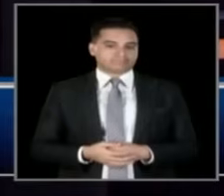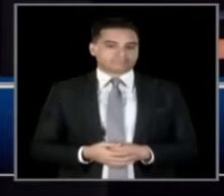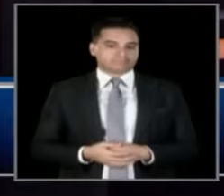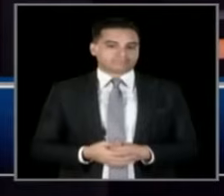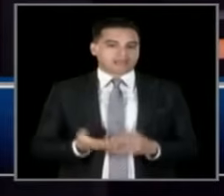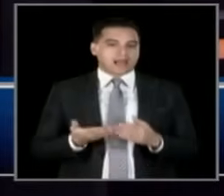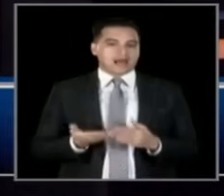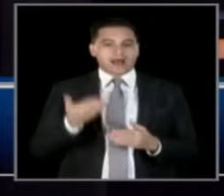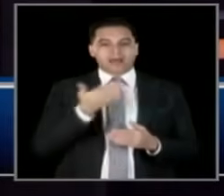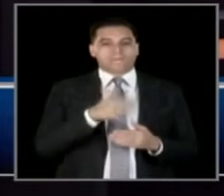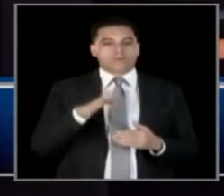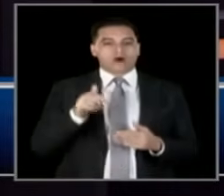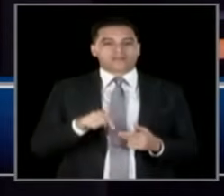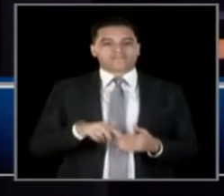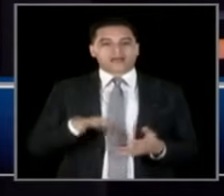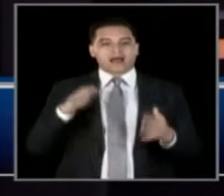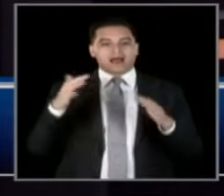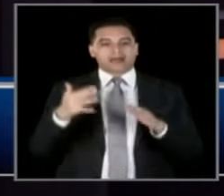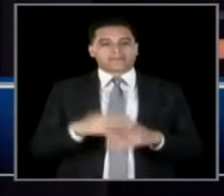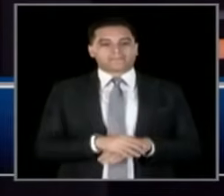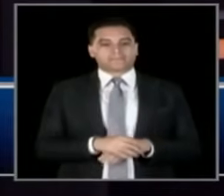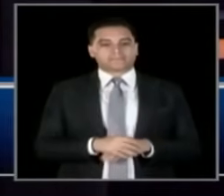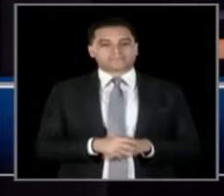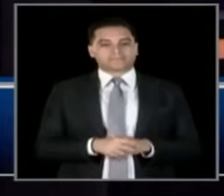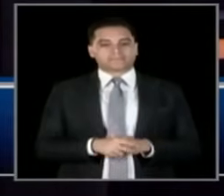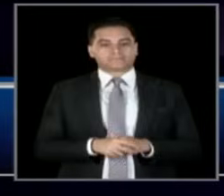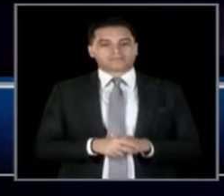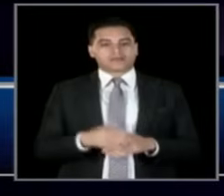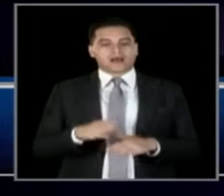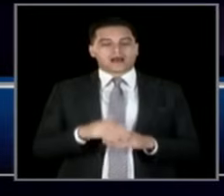أعلى بحيرة في العالم على ارتفاع